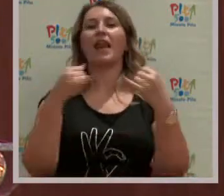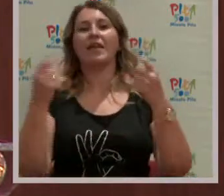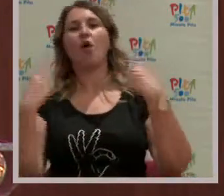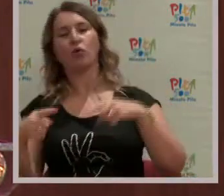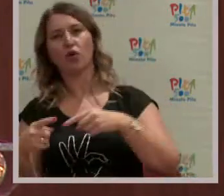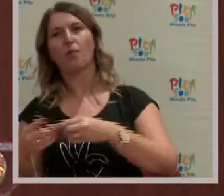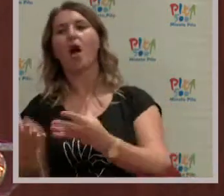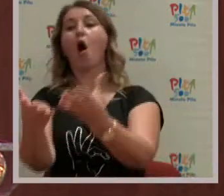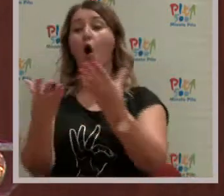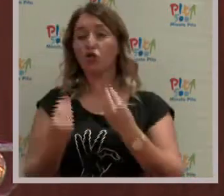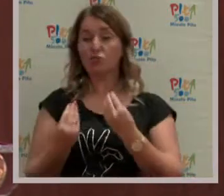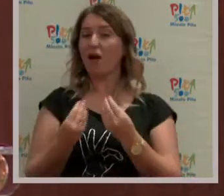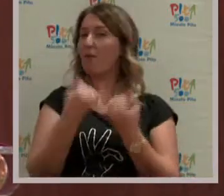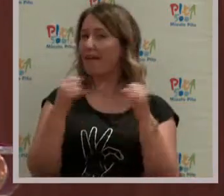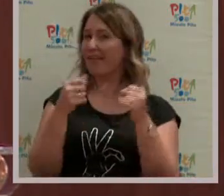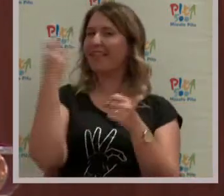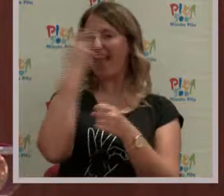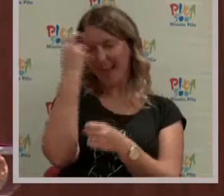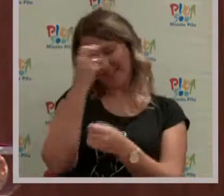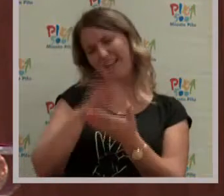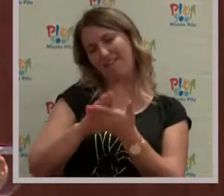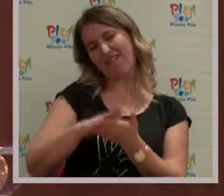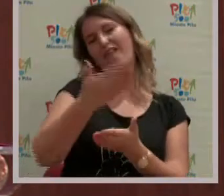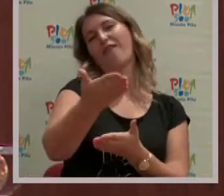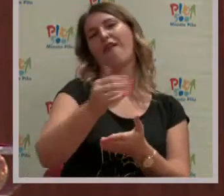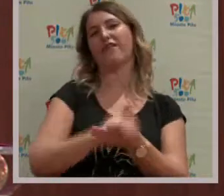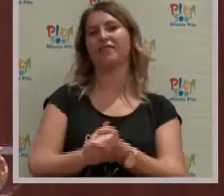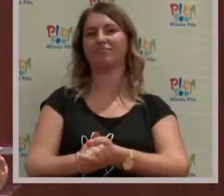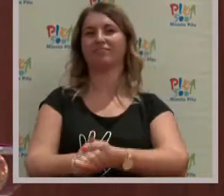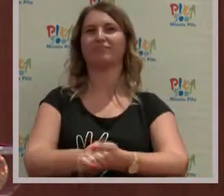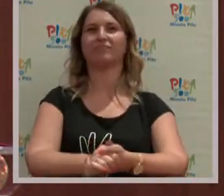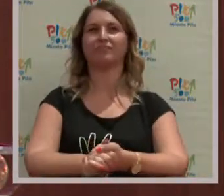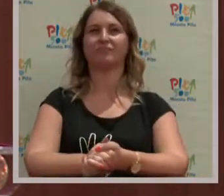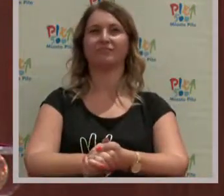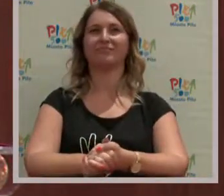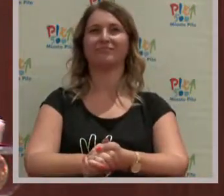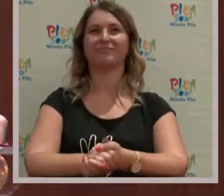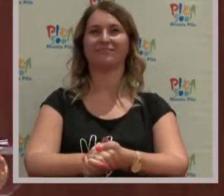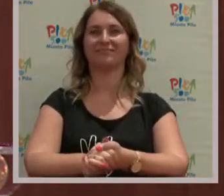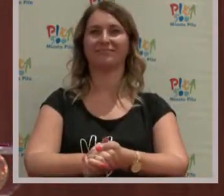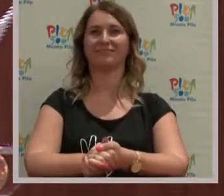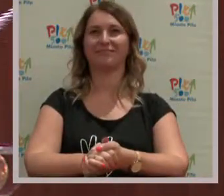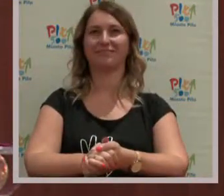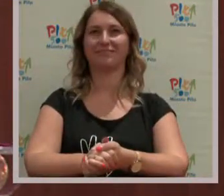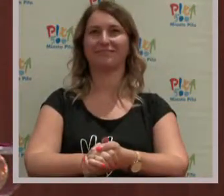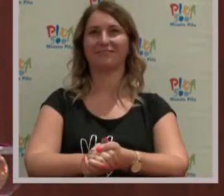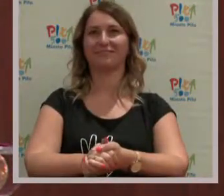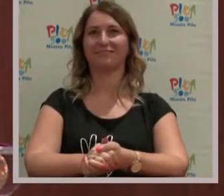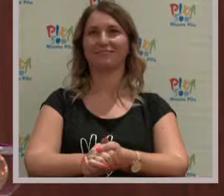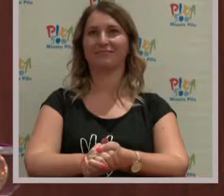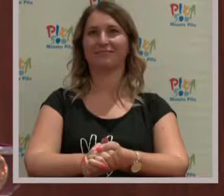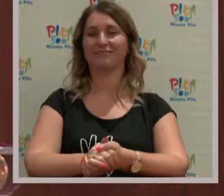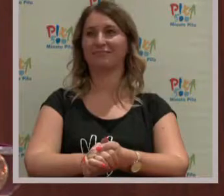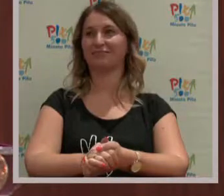nie mniej ciekawe nagrody i mam nadzieję, że to zrekompensowało brak